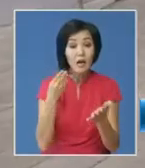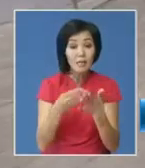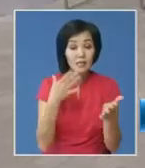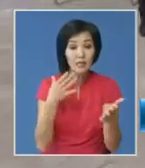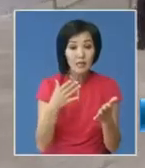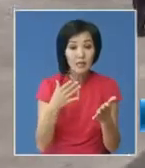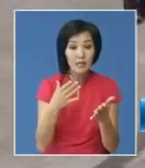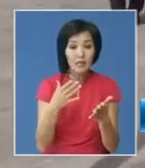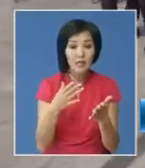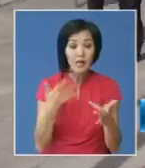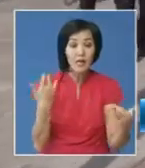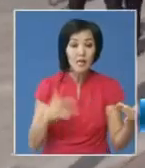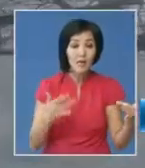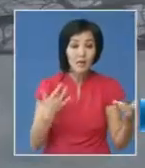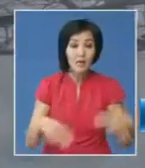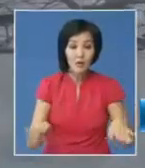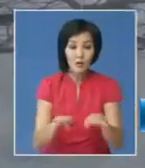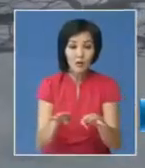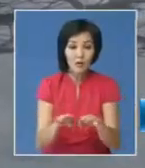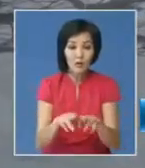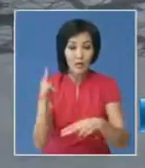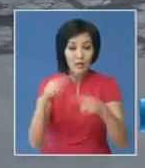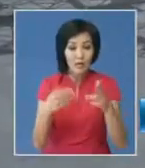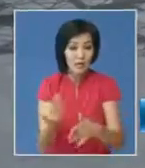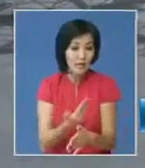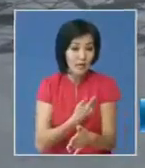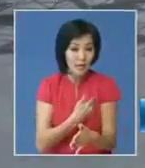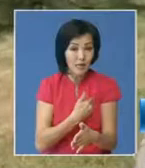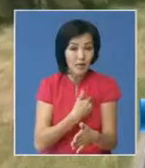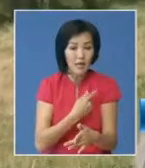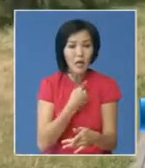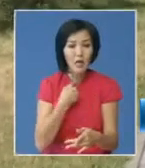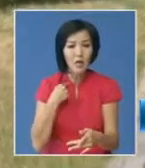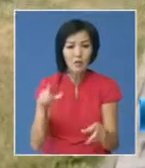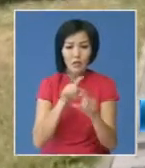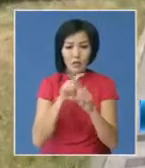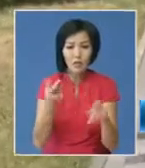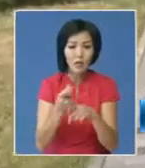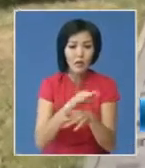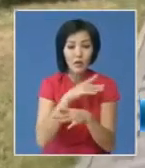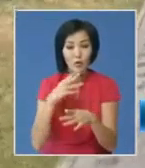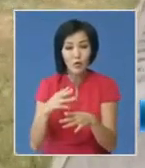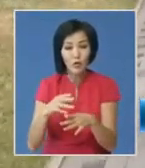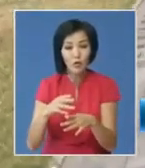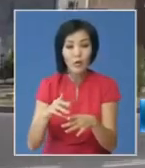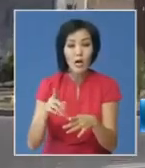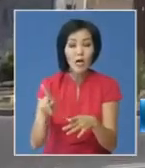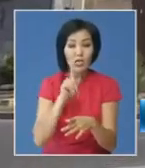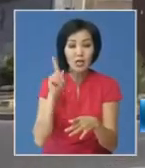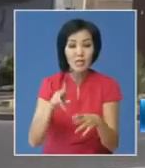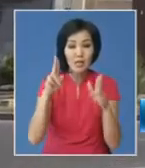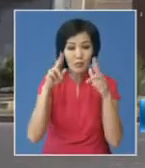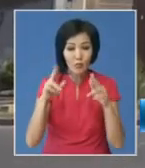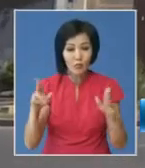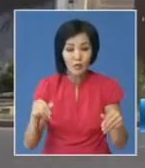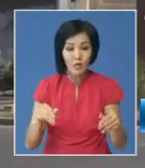боп салынса деп іш тартты. Талдықорғанда жаңа ғимараттар көп ақ, тіз қатар тұр. Жастар спорт сарайы, журналистер үйі,